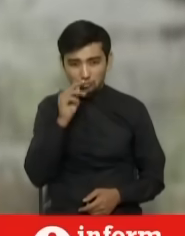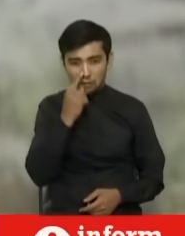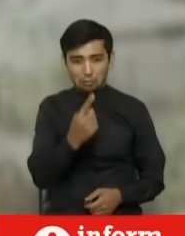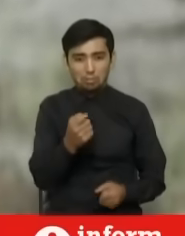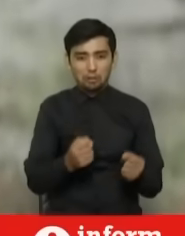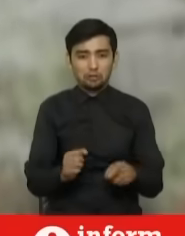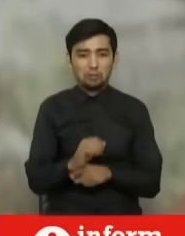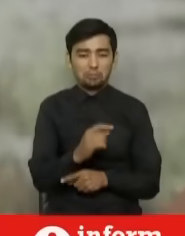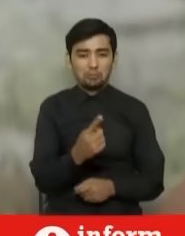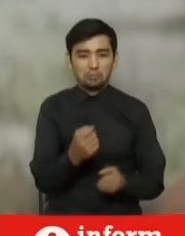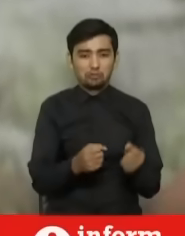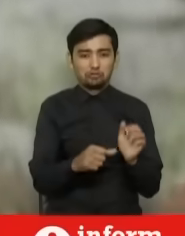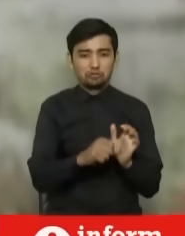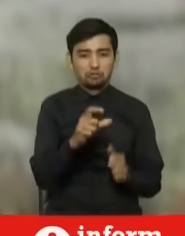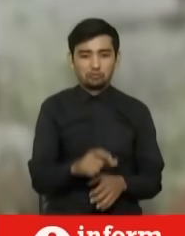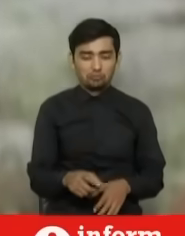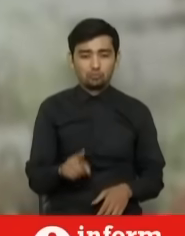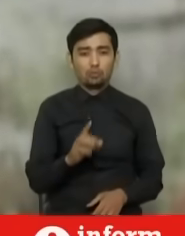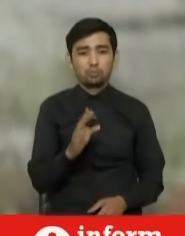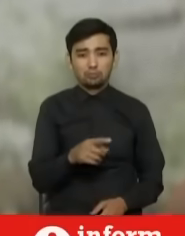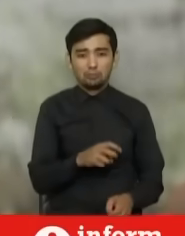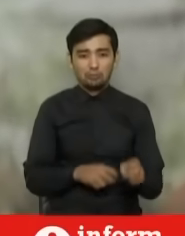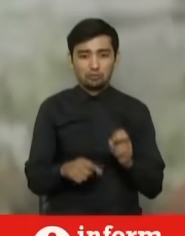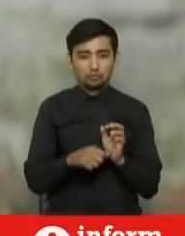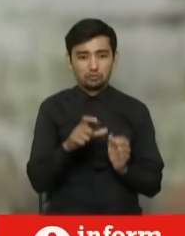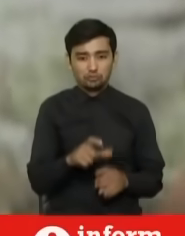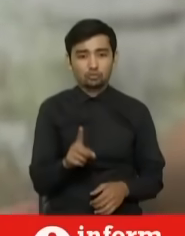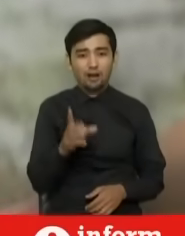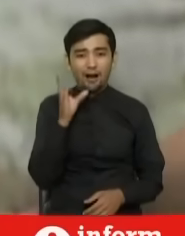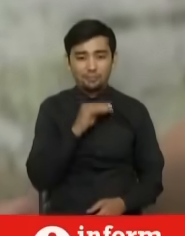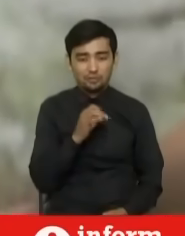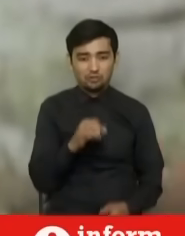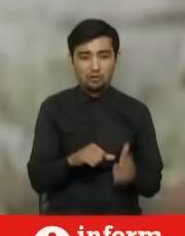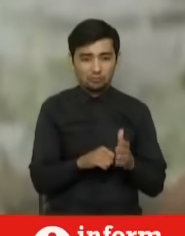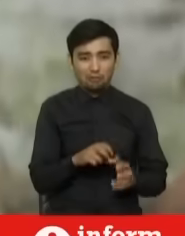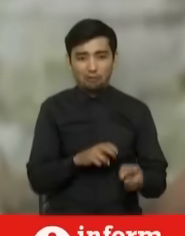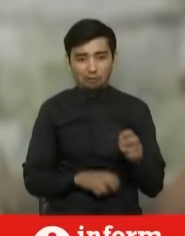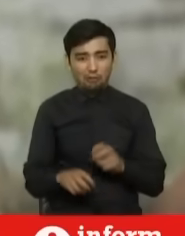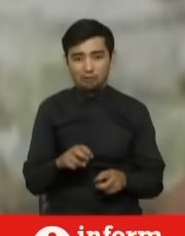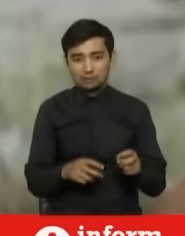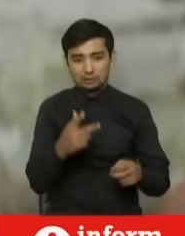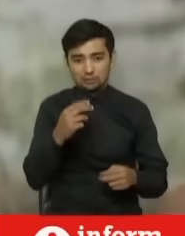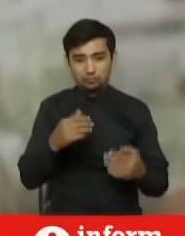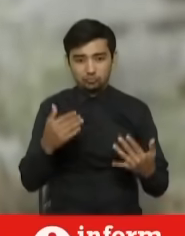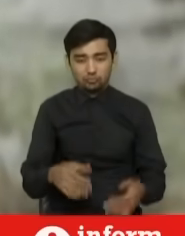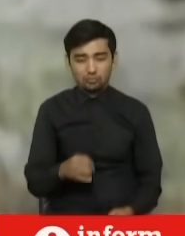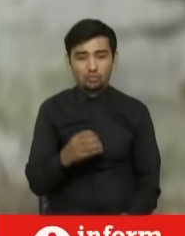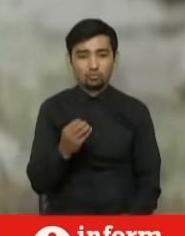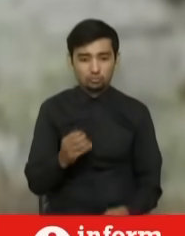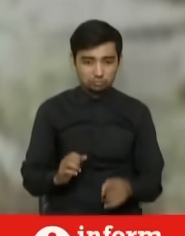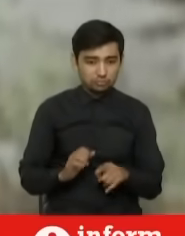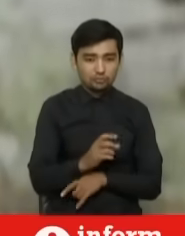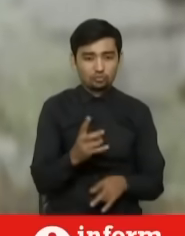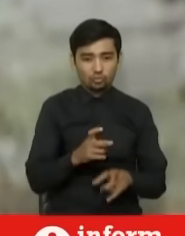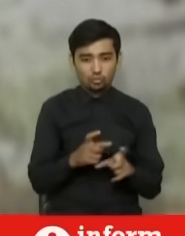машина жіберді. Бір машина 6 адам не болады ол? Не істеді 6 адам? 6 жүр әлі істеп жатыр. Тағы адамдар жіберсін